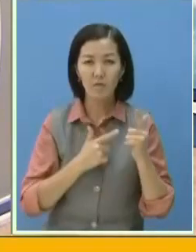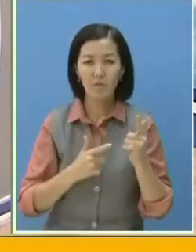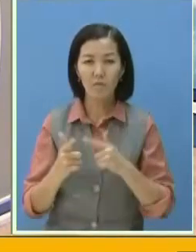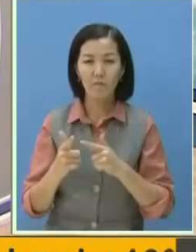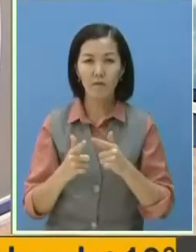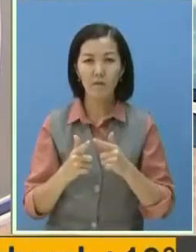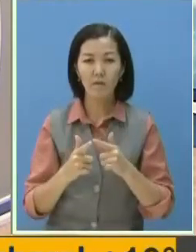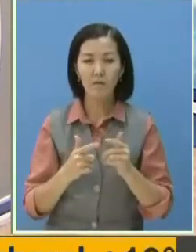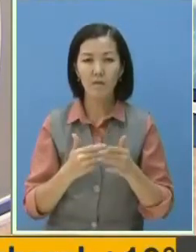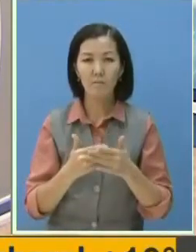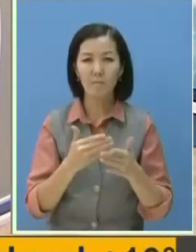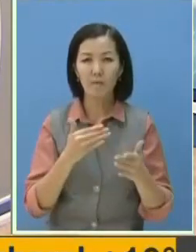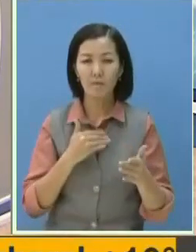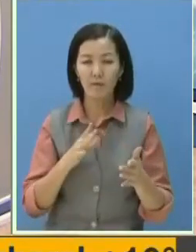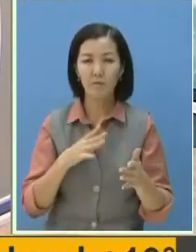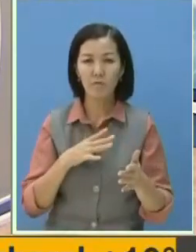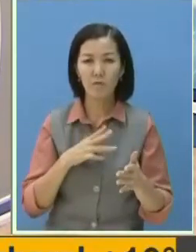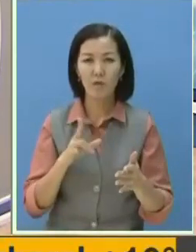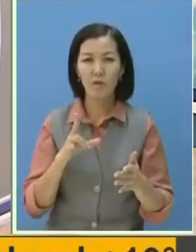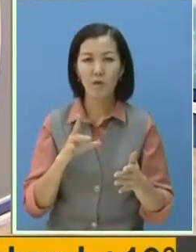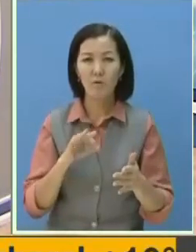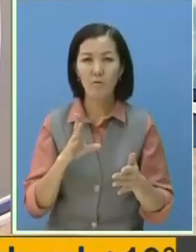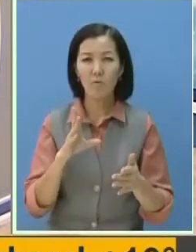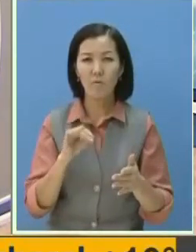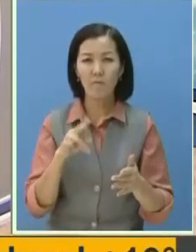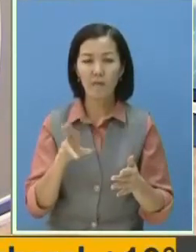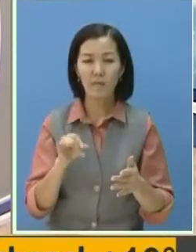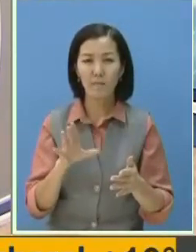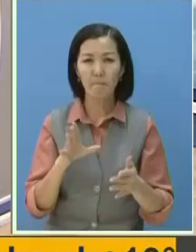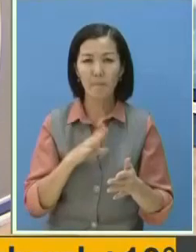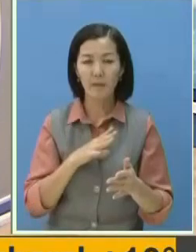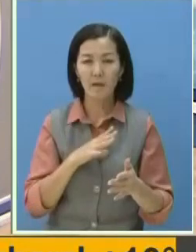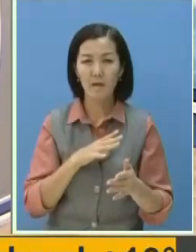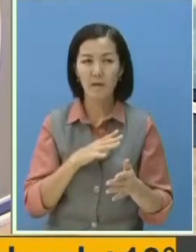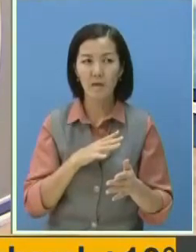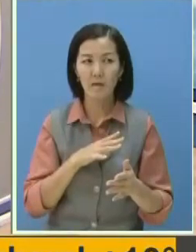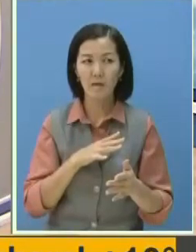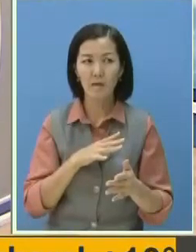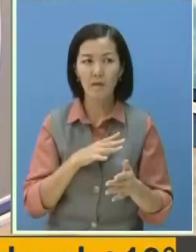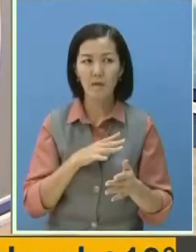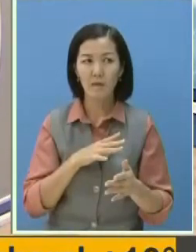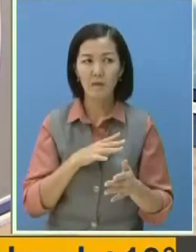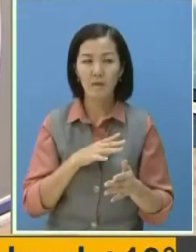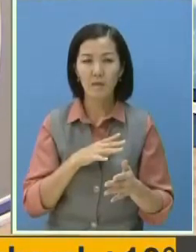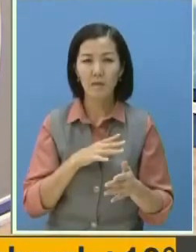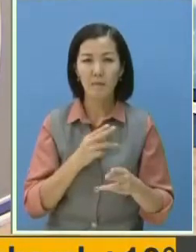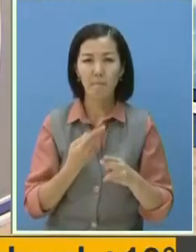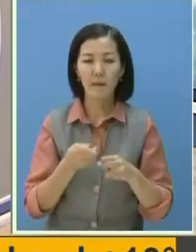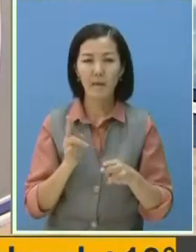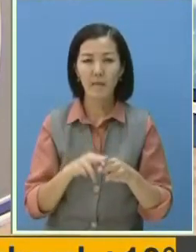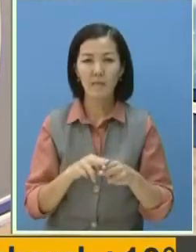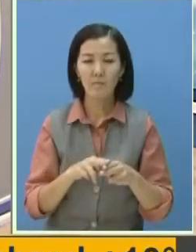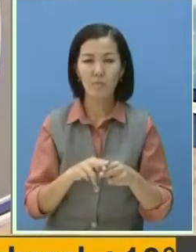еще предыдущей коронавирусной инфекции, да, которая была в Юго-Восточной Азии. Вот, поэтому, в